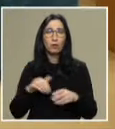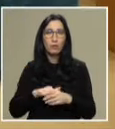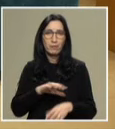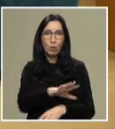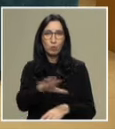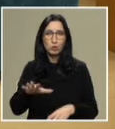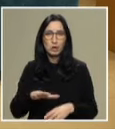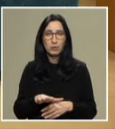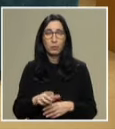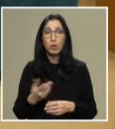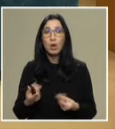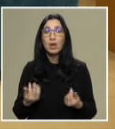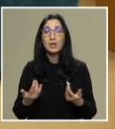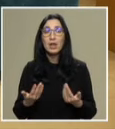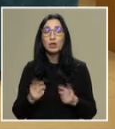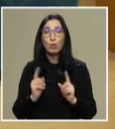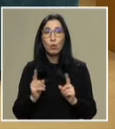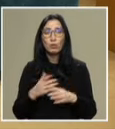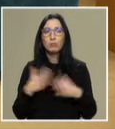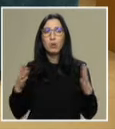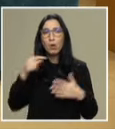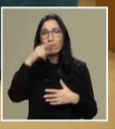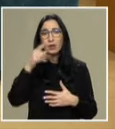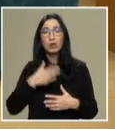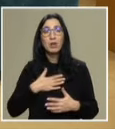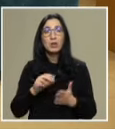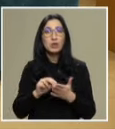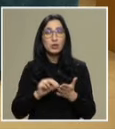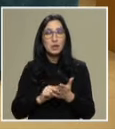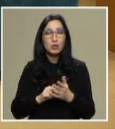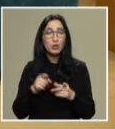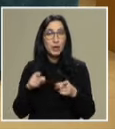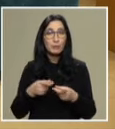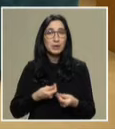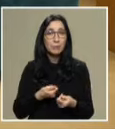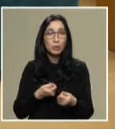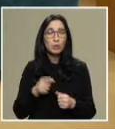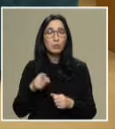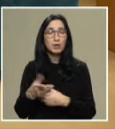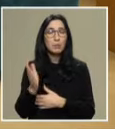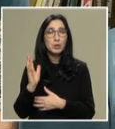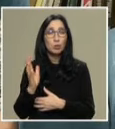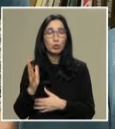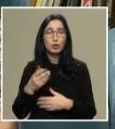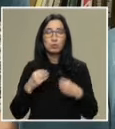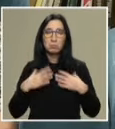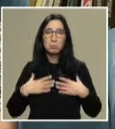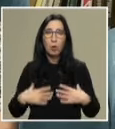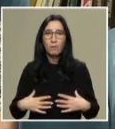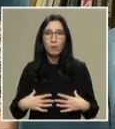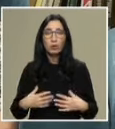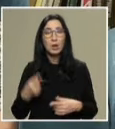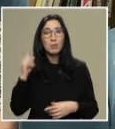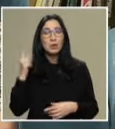обществото. И нещо, което е много важно, наша задача е там да се погрижим и за техния психологически комфорт. А мисля,